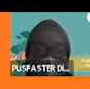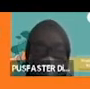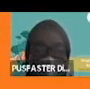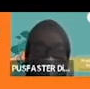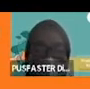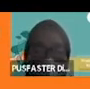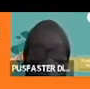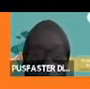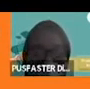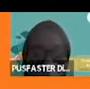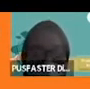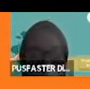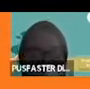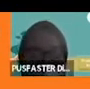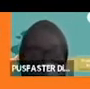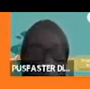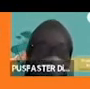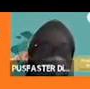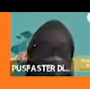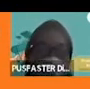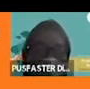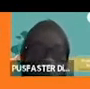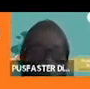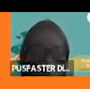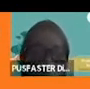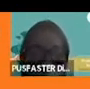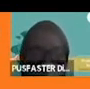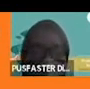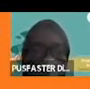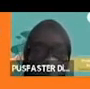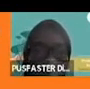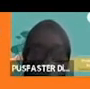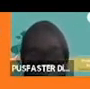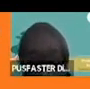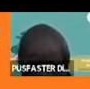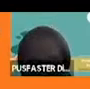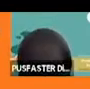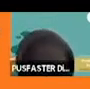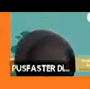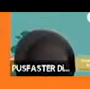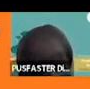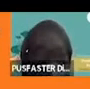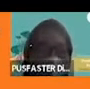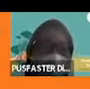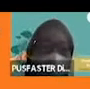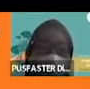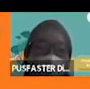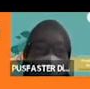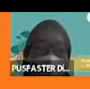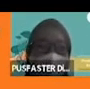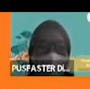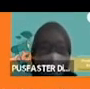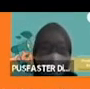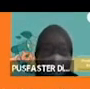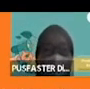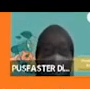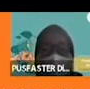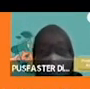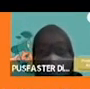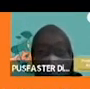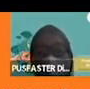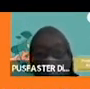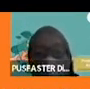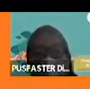mungkin terlalu ideal terlalu luas tapi kita Christina gigi x-ride eh